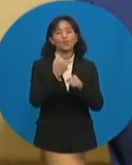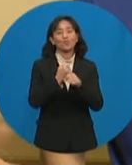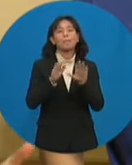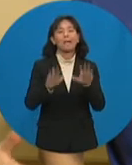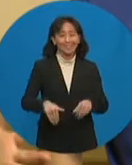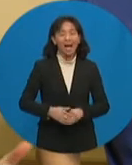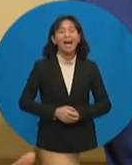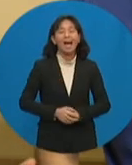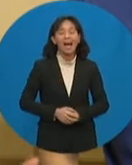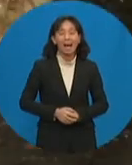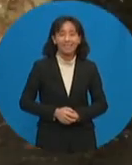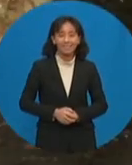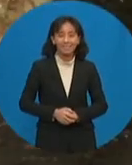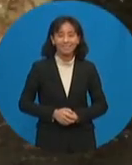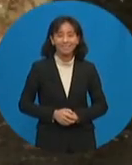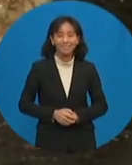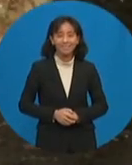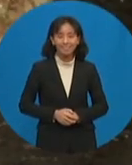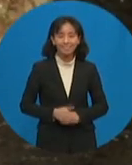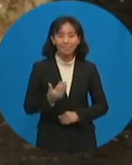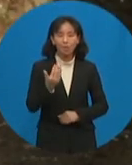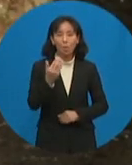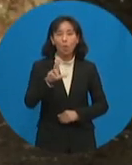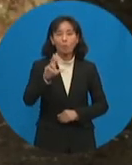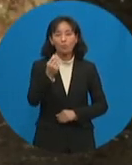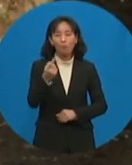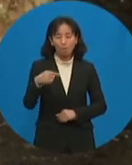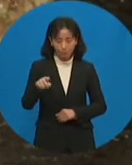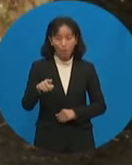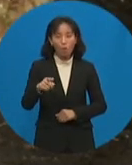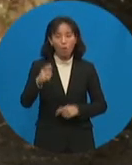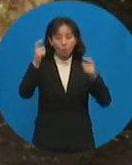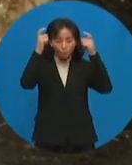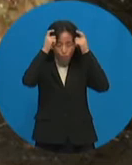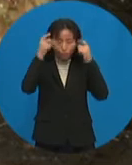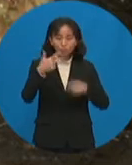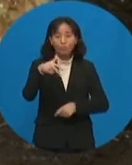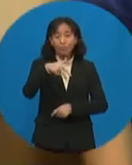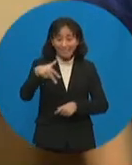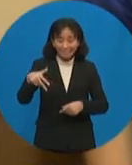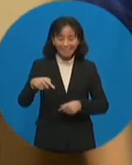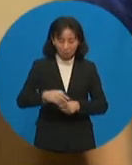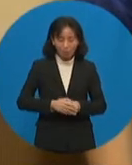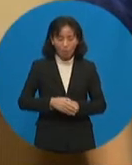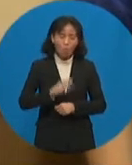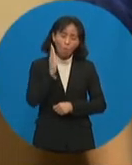私が作りました。そうですね、私が作りました、はい、ホルモンと牛すじのもんじゃです。美味、はい、しそう。